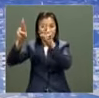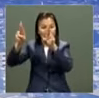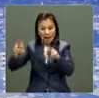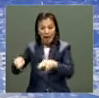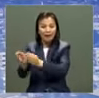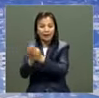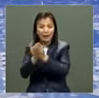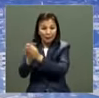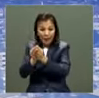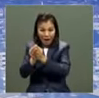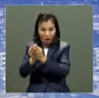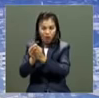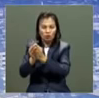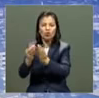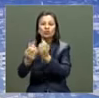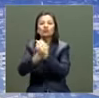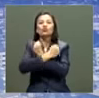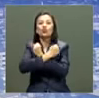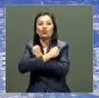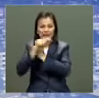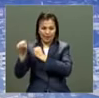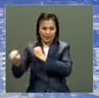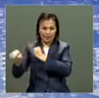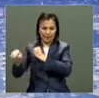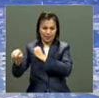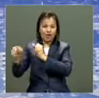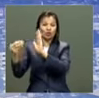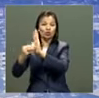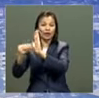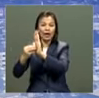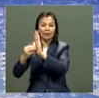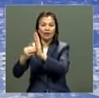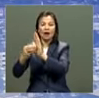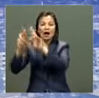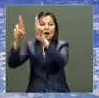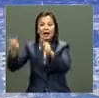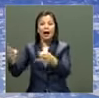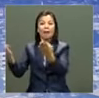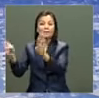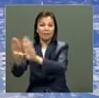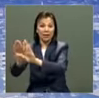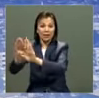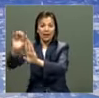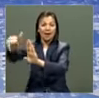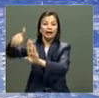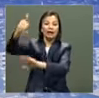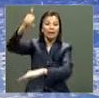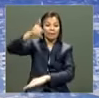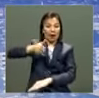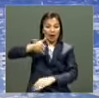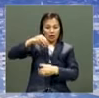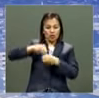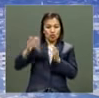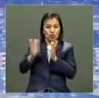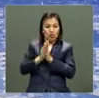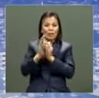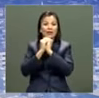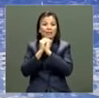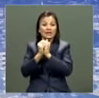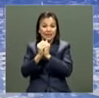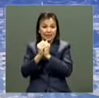วิทนะครับแถวกรุงเทพมหานครเนี่ยนะครับหลังจากปิดร้านก็ได้เดินทางกลับมาอยู่ที่จังหวัดปราจีน